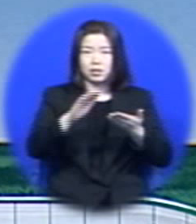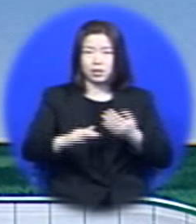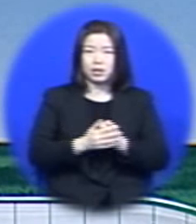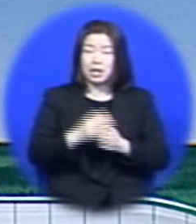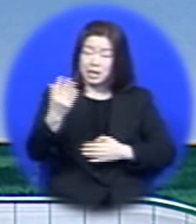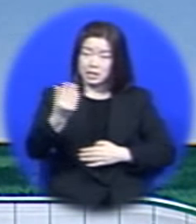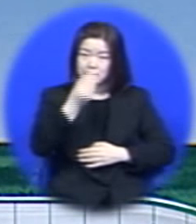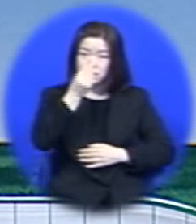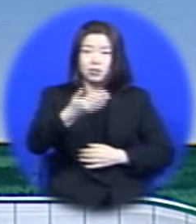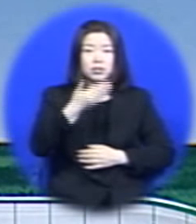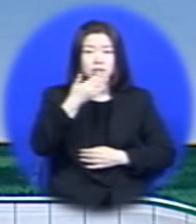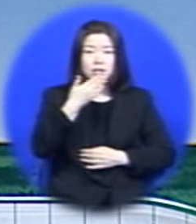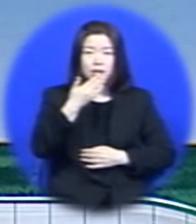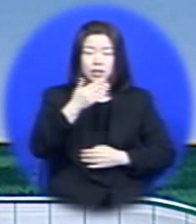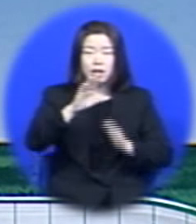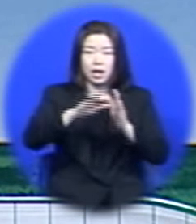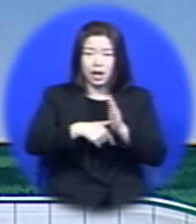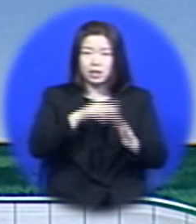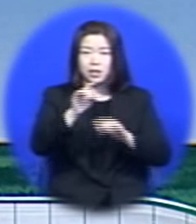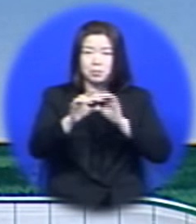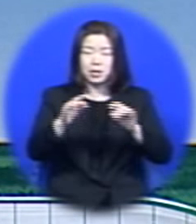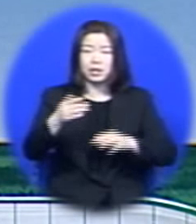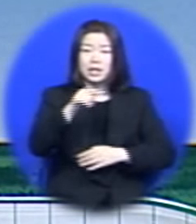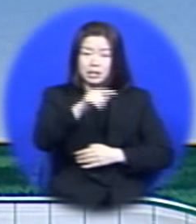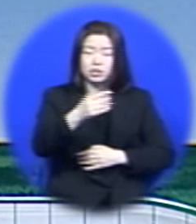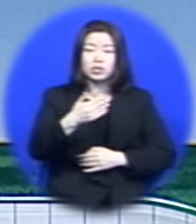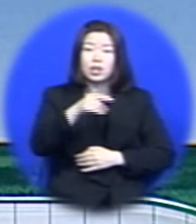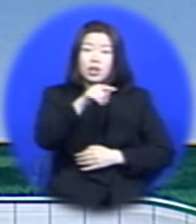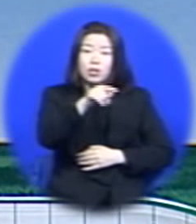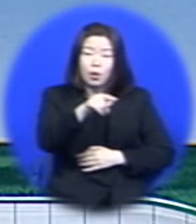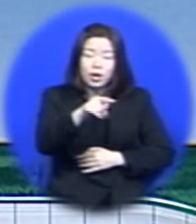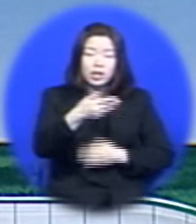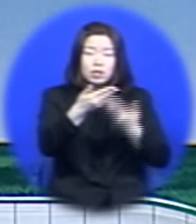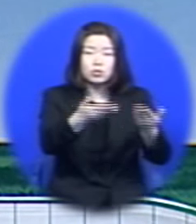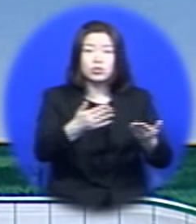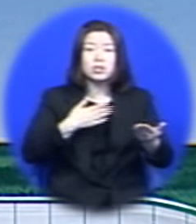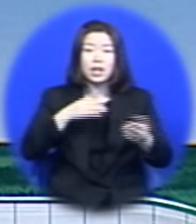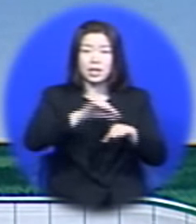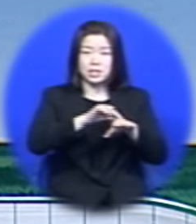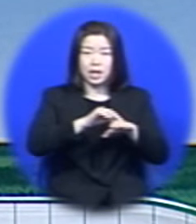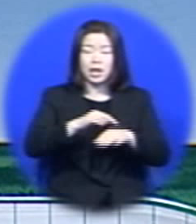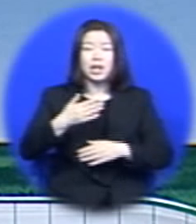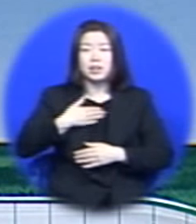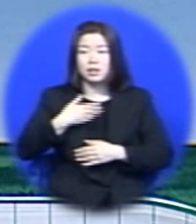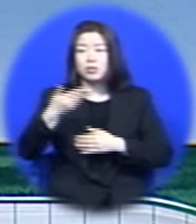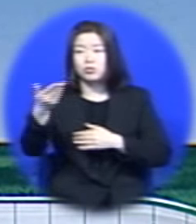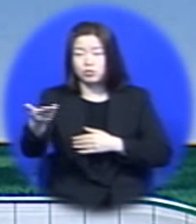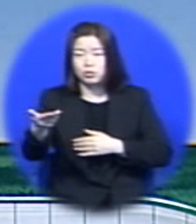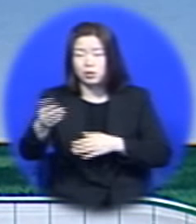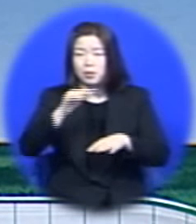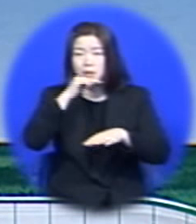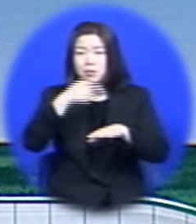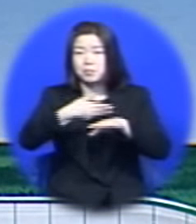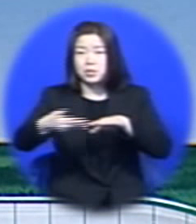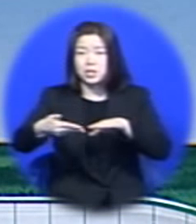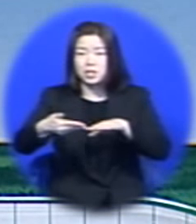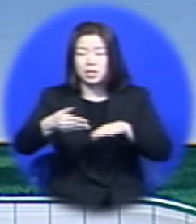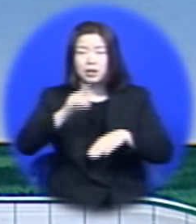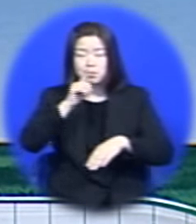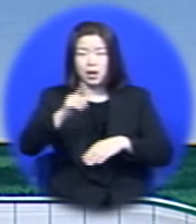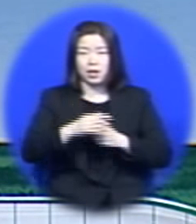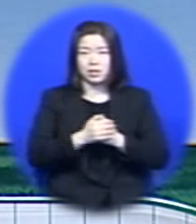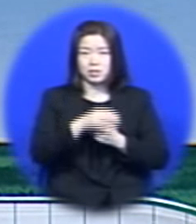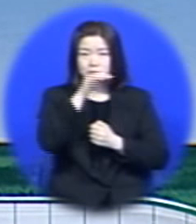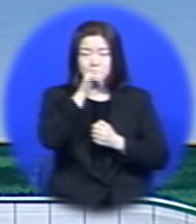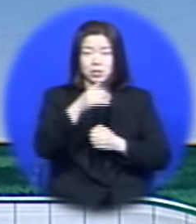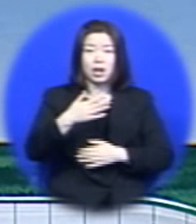하잖아요. 성찬할 때마다 이것은 너에게 주는 내 살이라, 이것은 너에게 주는 내 피라. 그래서 우리는 주님과